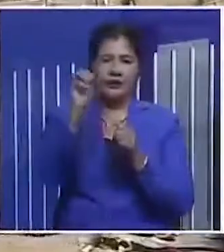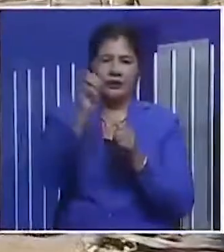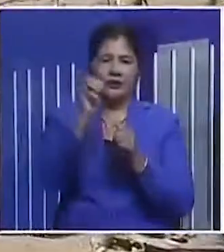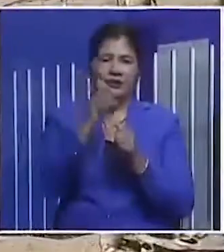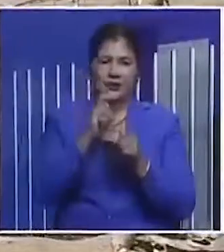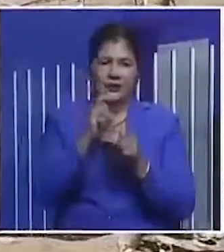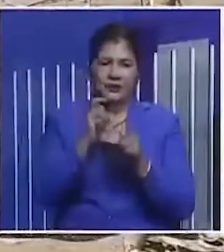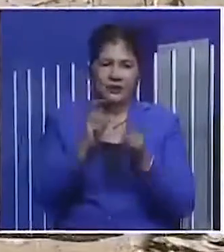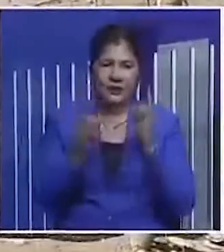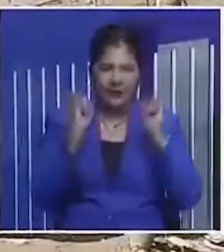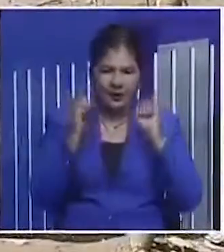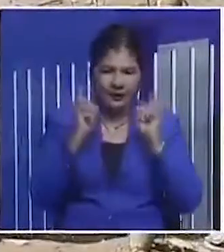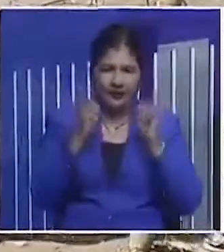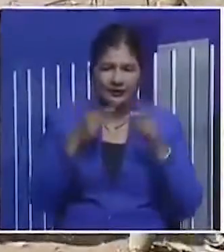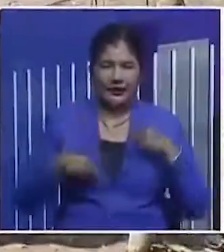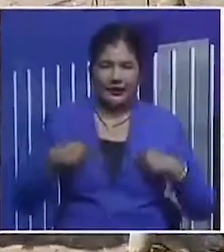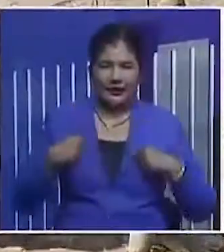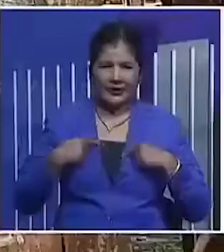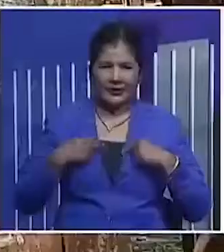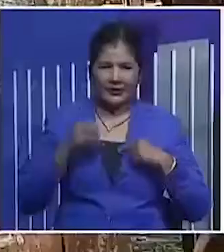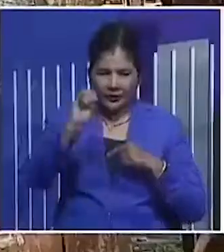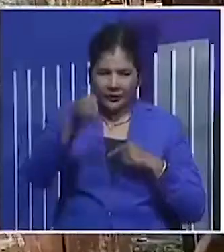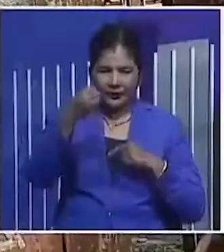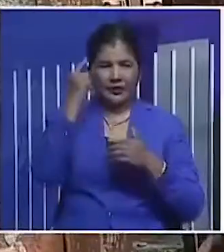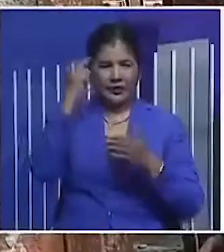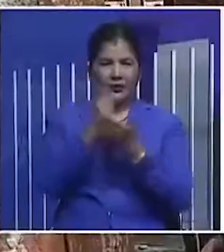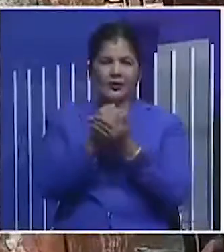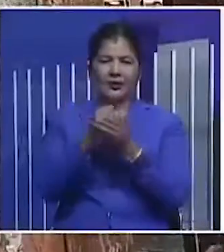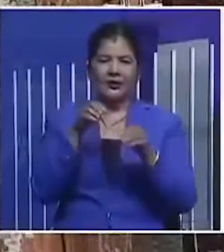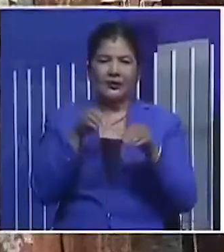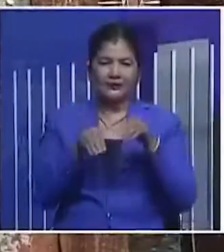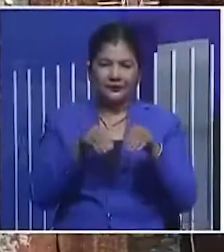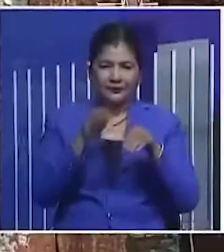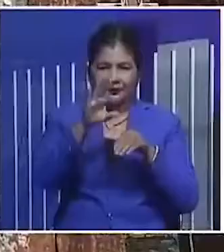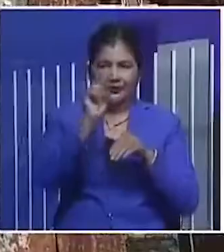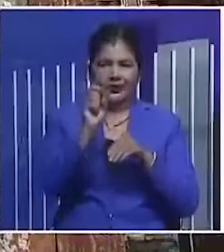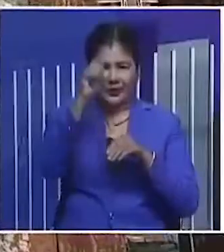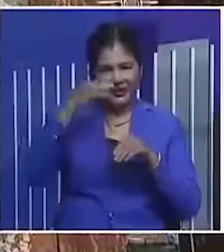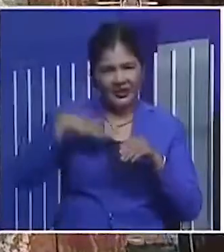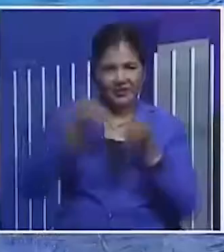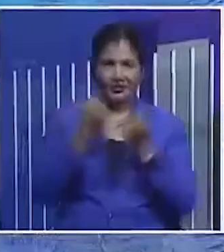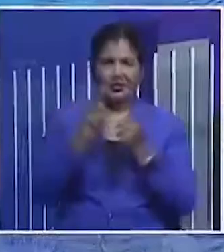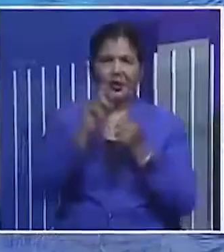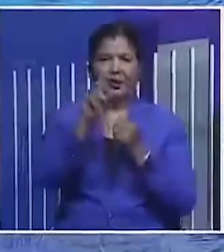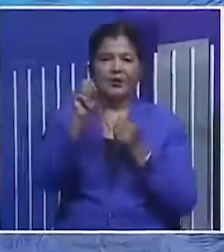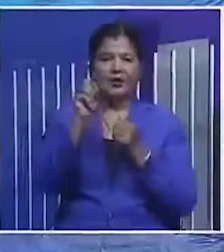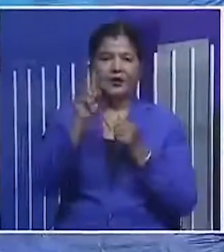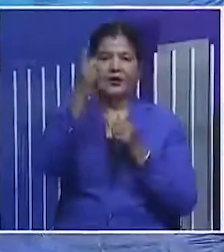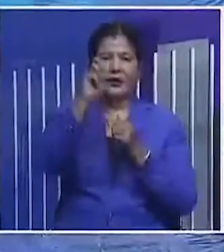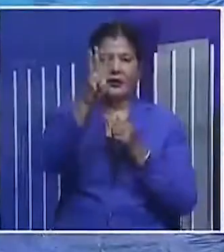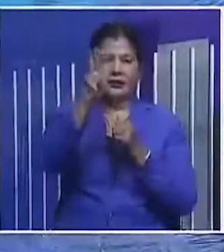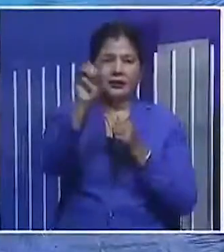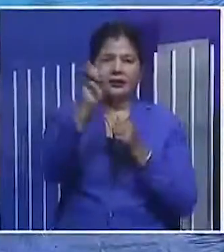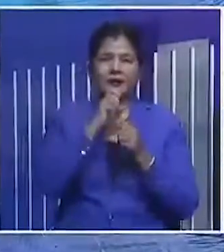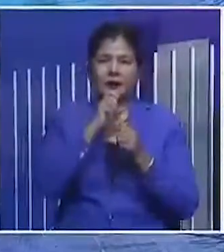बुढीगंगा नगरपालिकामा विवादका कारण पुनः मतदान गर्ने निर्वाचन आयोगले निर्णय गरेको थियो। 7/30 भएको चुनावमा